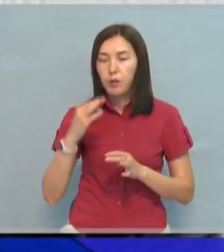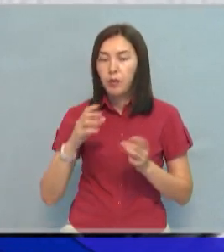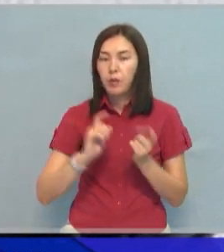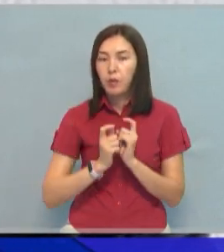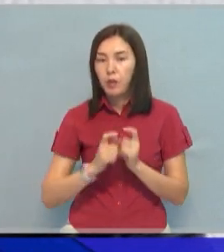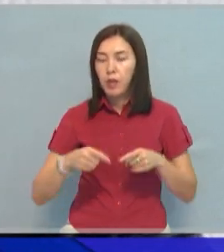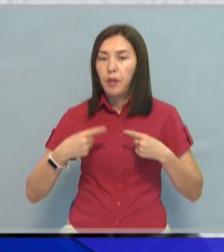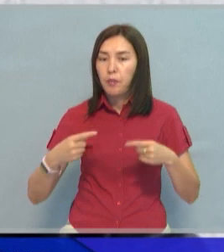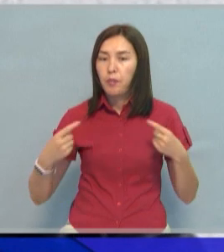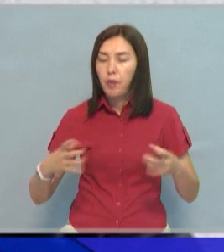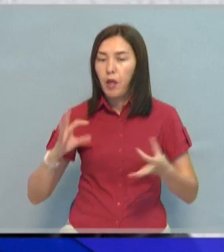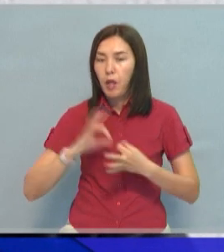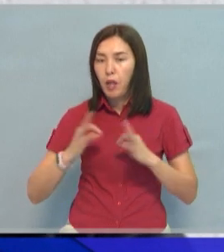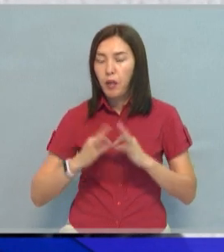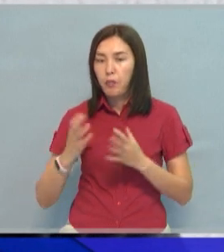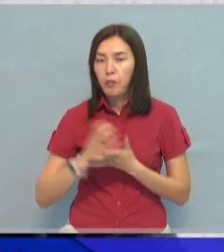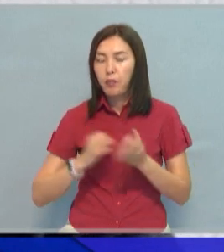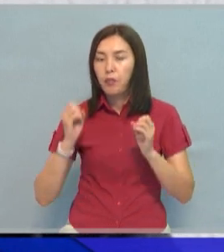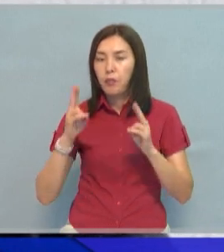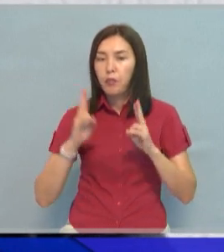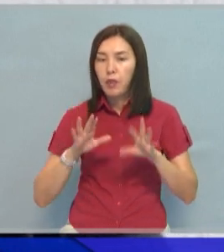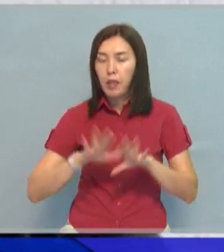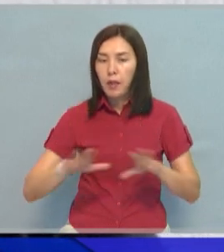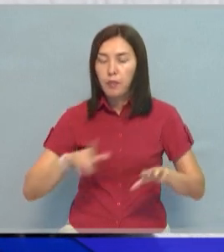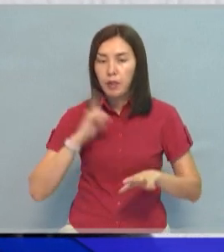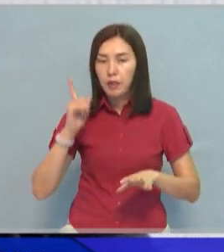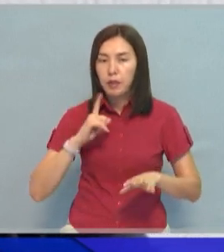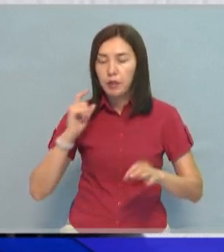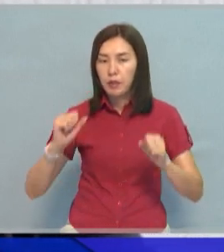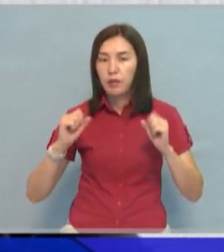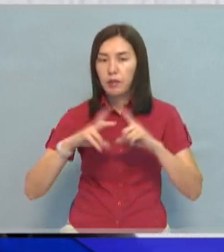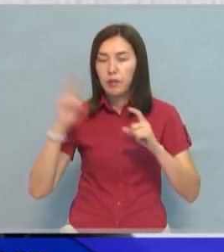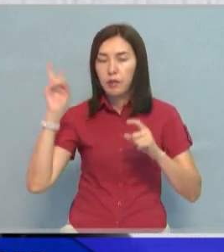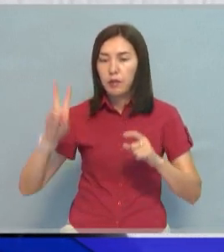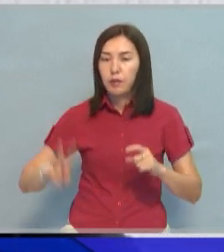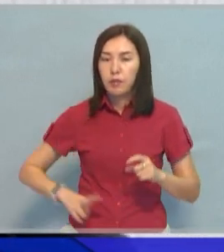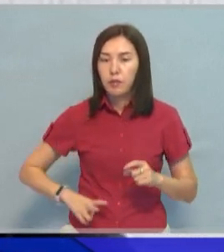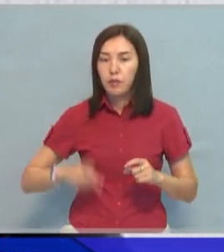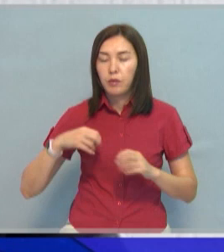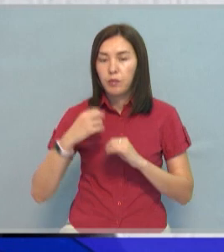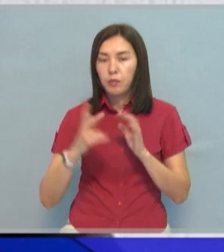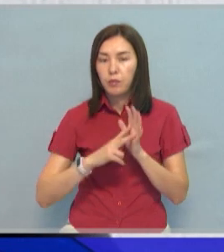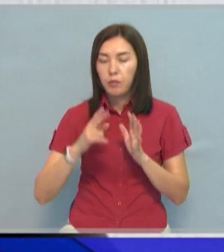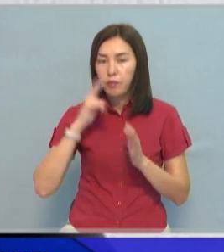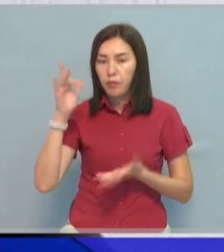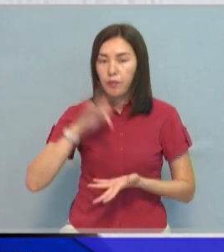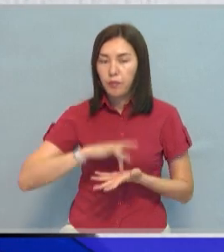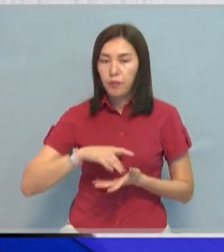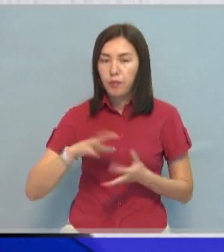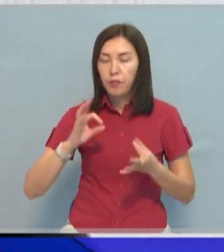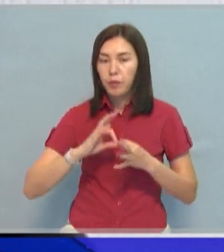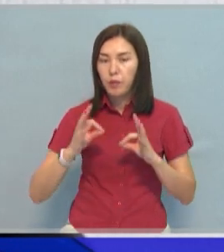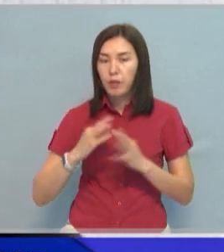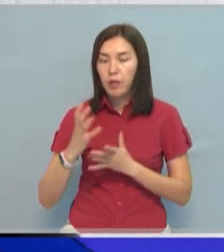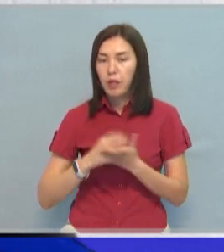жекпе-жек спорт түрлерінен олимпиада резервінің мамандандырылған балалар жасөспірімдер спорт мектебінің директоры. 2018 жылы Шымкент қаласының